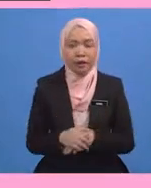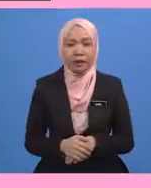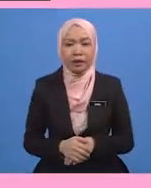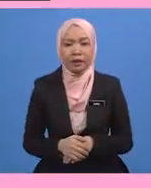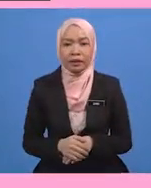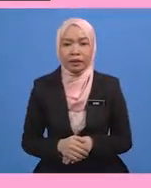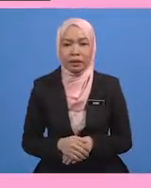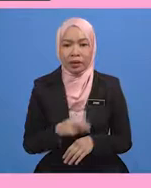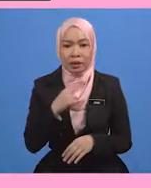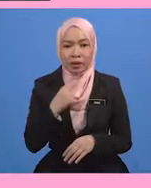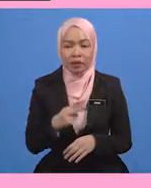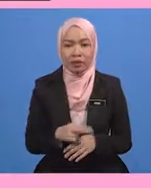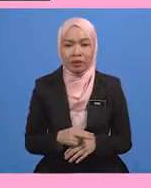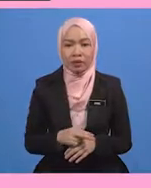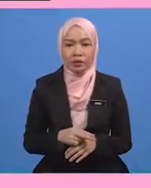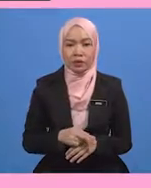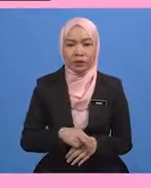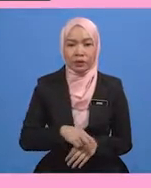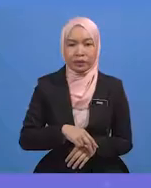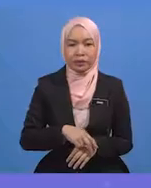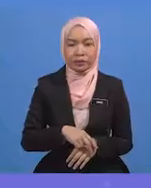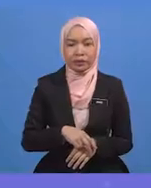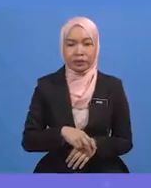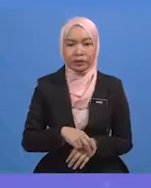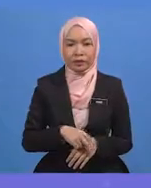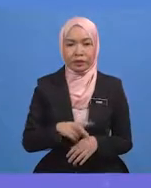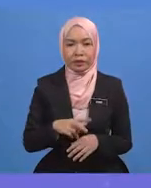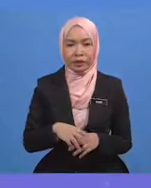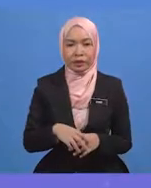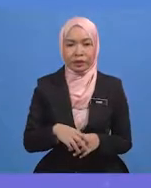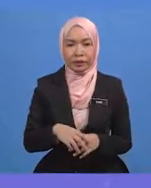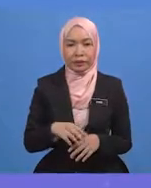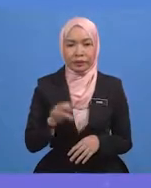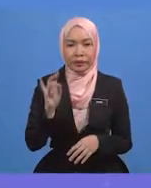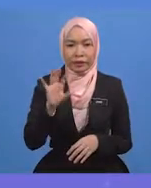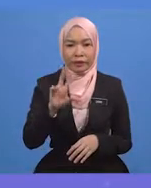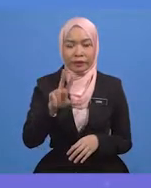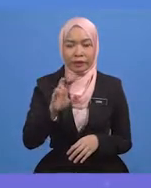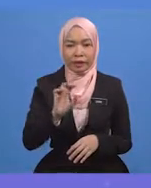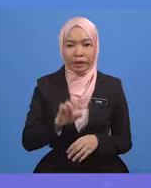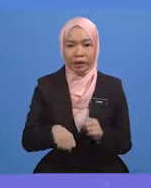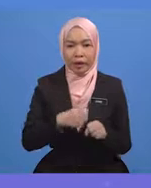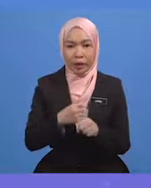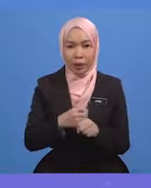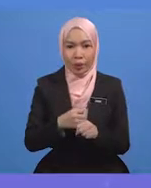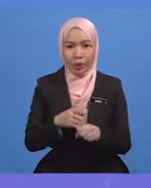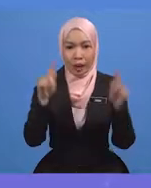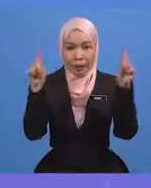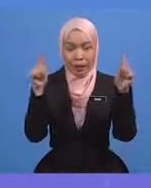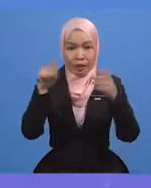beliau menginjak 73 tahun. Murid-murid, di bawah subtopik ini, Ustazah